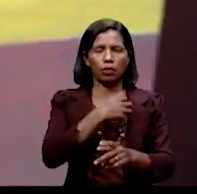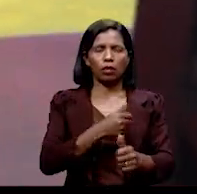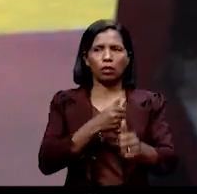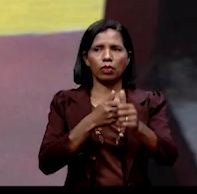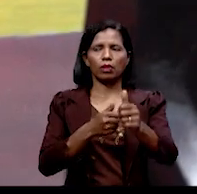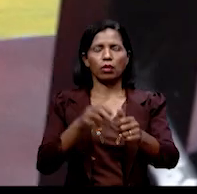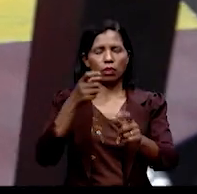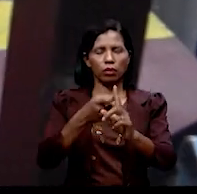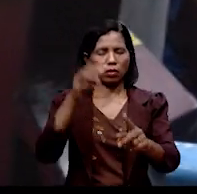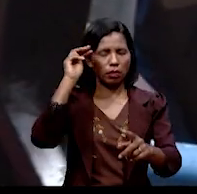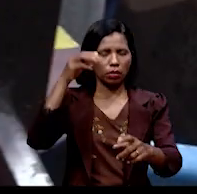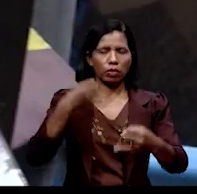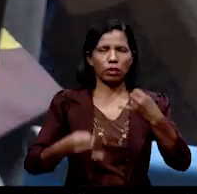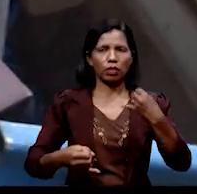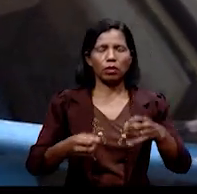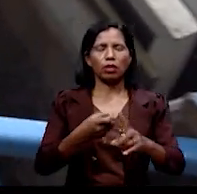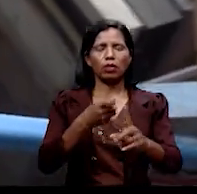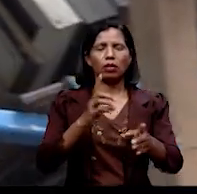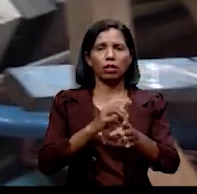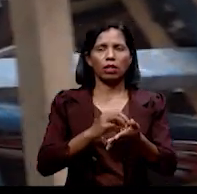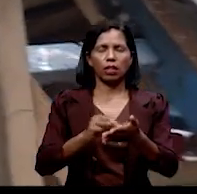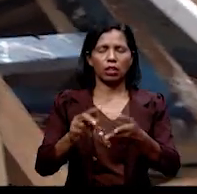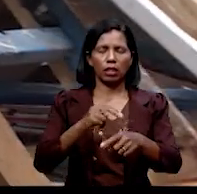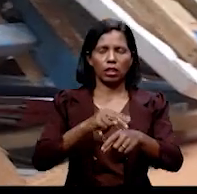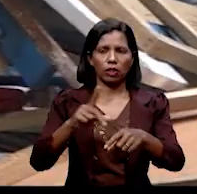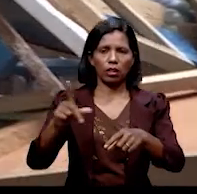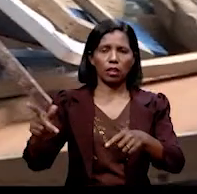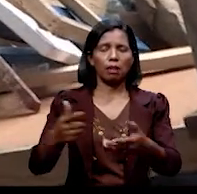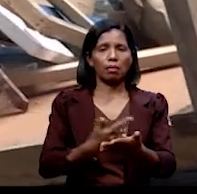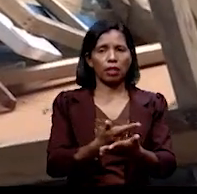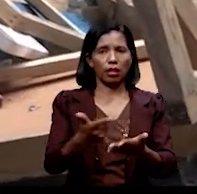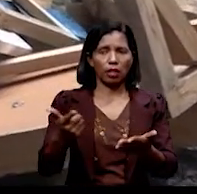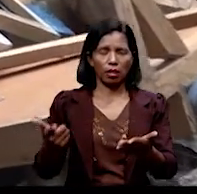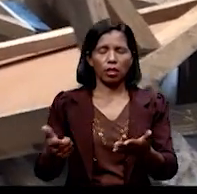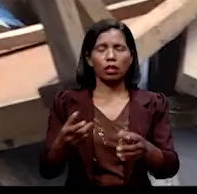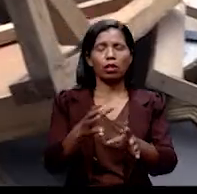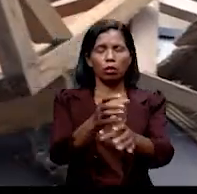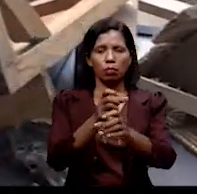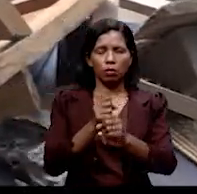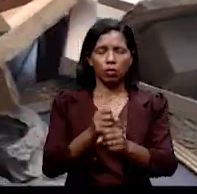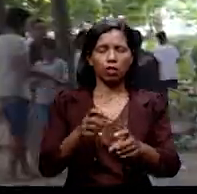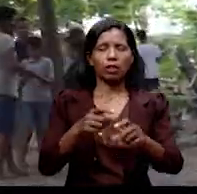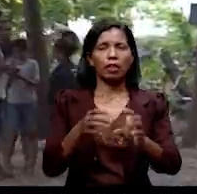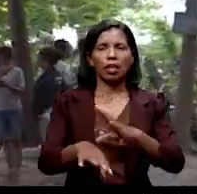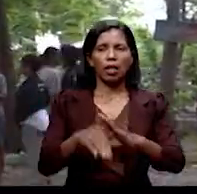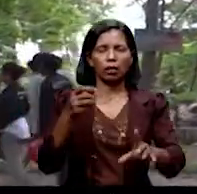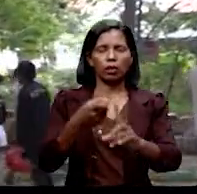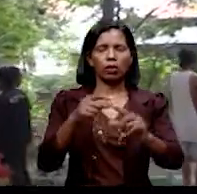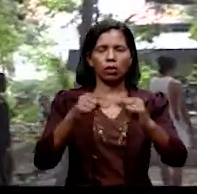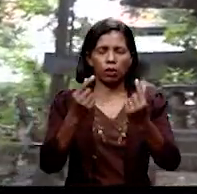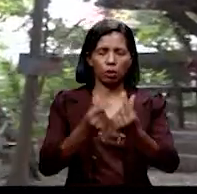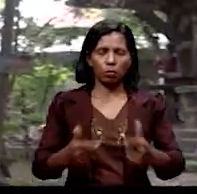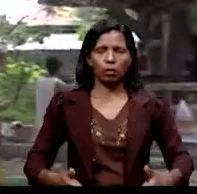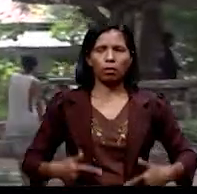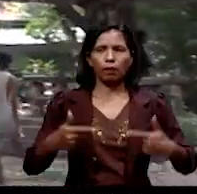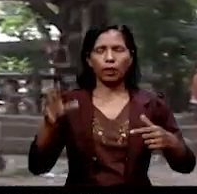husi Ministério de Justiça li husi Direção Nacional Terras no Propriedade hodi muda sai Grupo Artemoris. Dadaun ne Grupo Artemoris